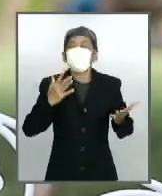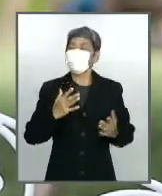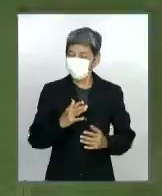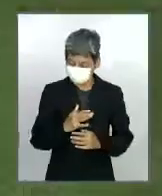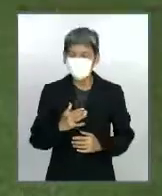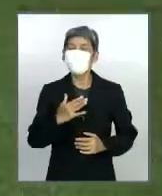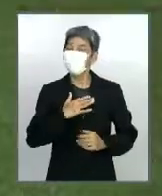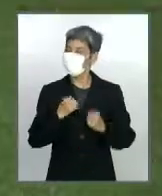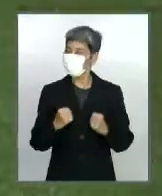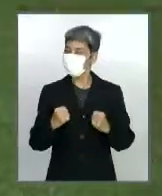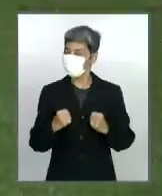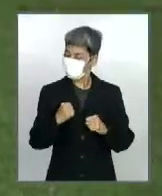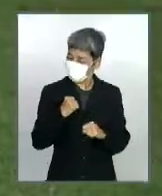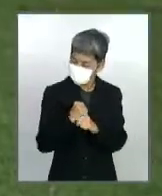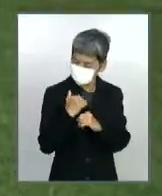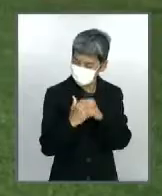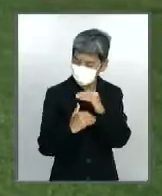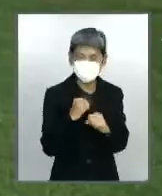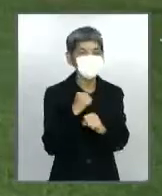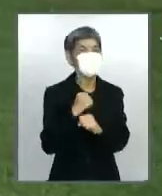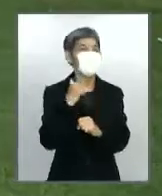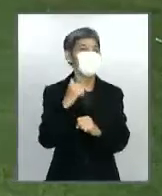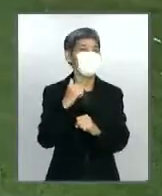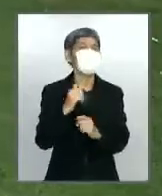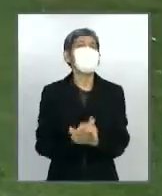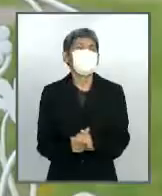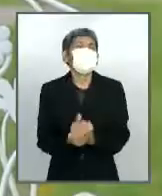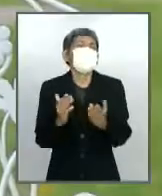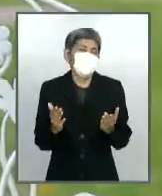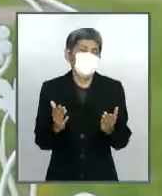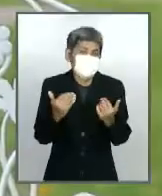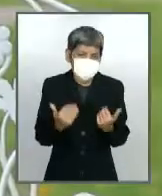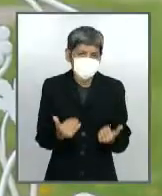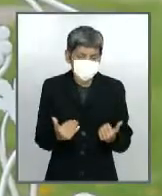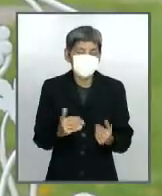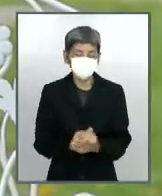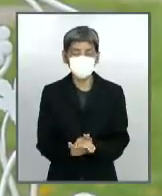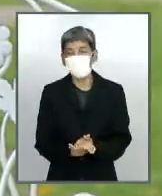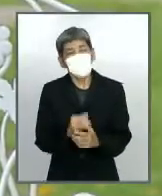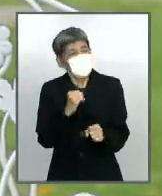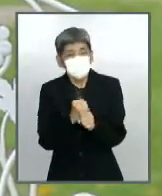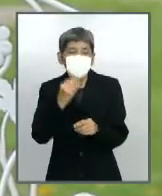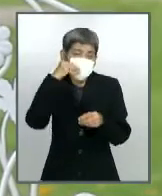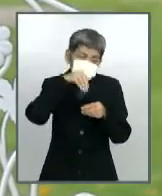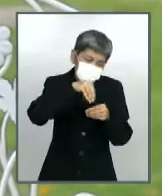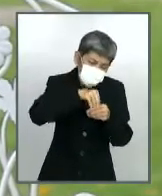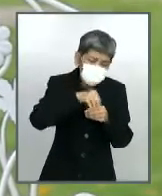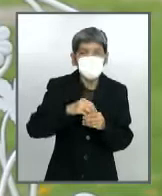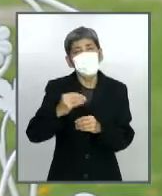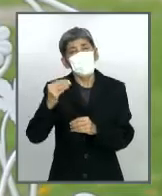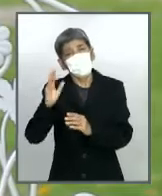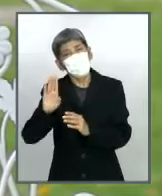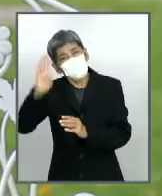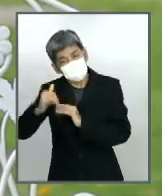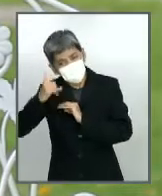ในตอนนี้เนี่ยวันนั้นเราจะแข็งแรงขึ้นและเราจะปรับตัวได้เร็วขึ้นค่ะแต่สุดท้ายแล้วนะคะทั้งนี้ทั้งนั้นนะคะไม่ว่าจะทำงานในออฟฟิศทำ